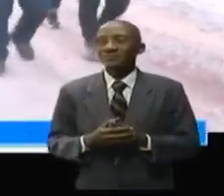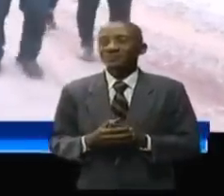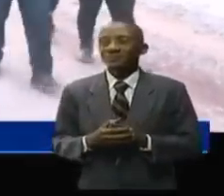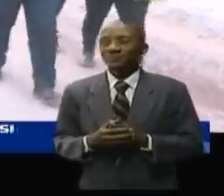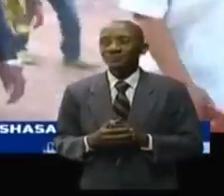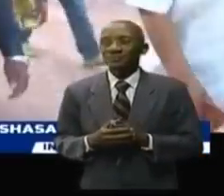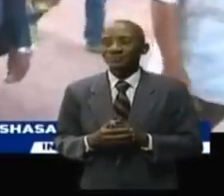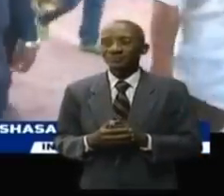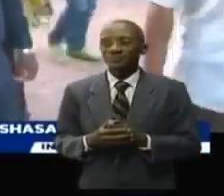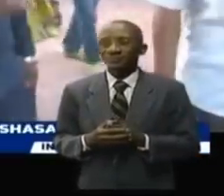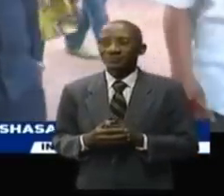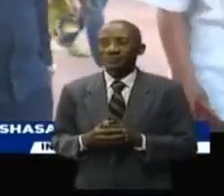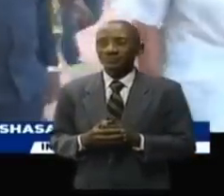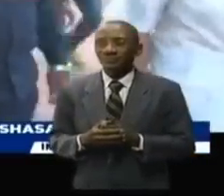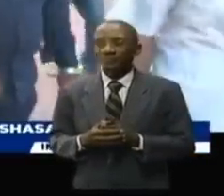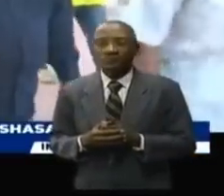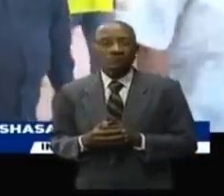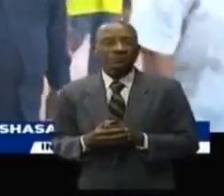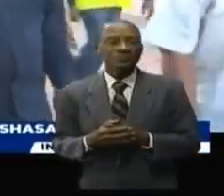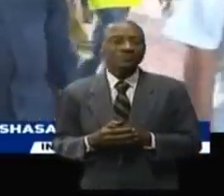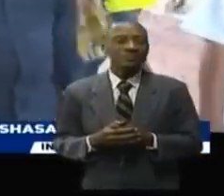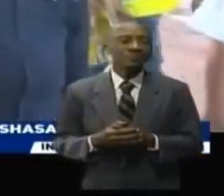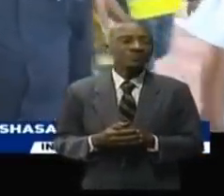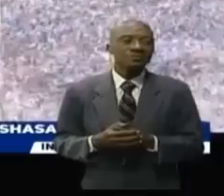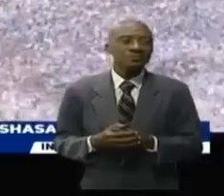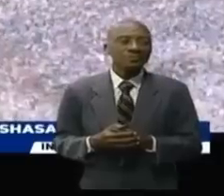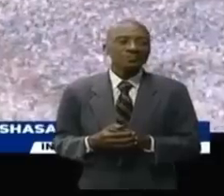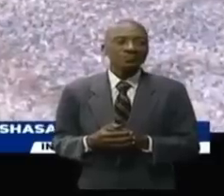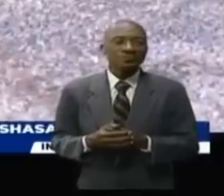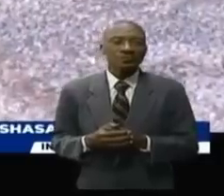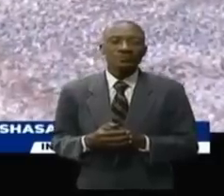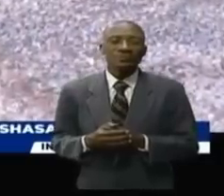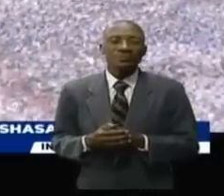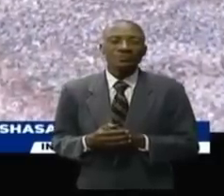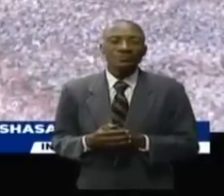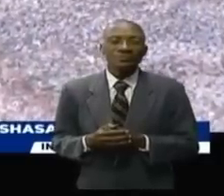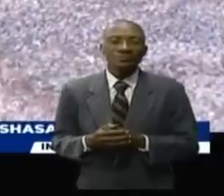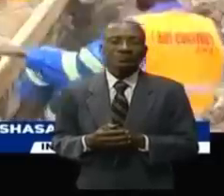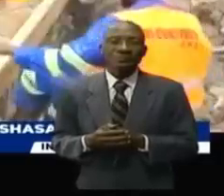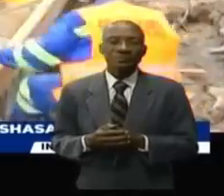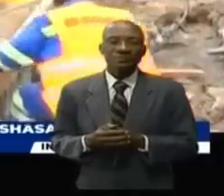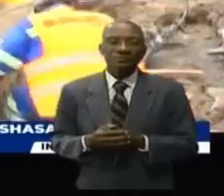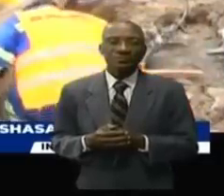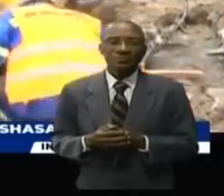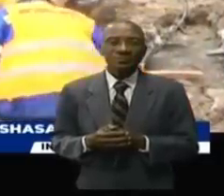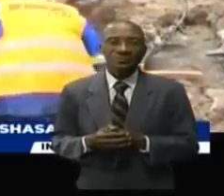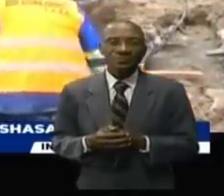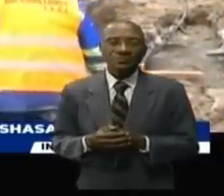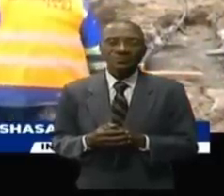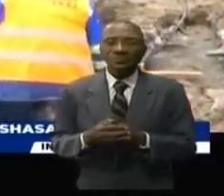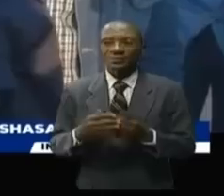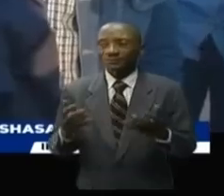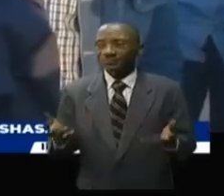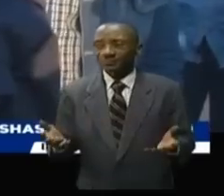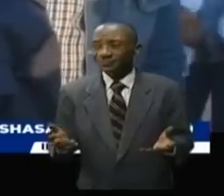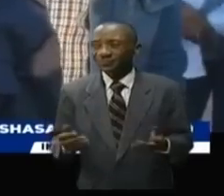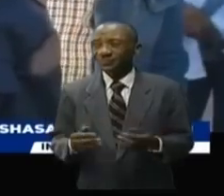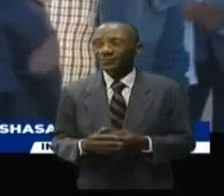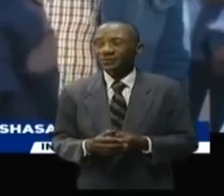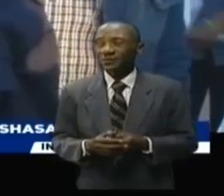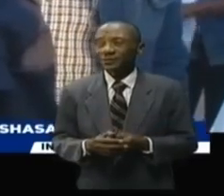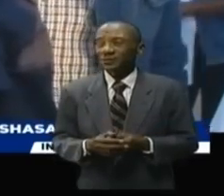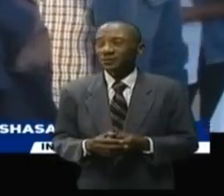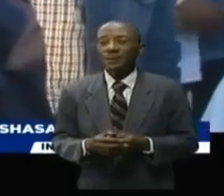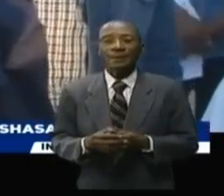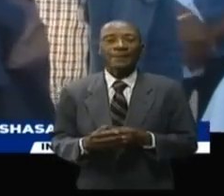la troisième fois de suite, à la tête de l'Office de voirie et drainage, OVD, par ordonnance présidentielle, ingénieur